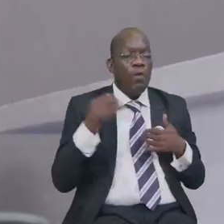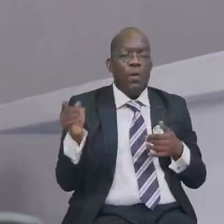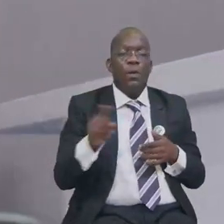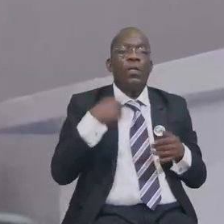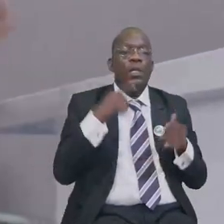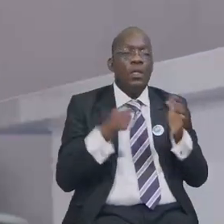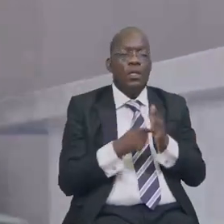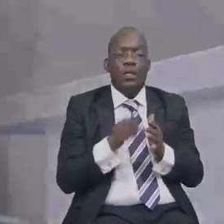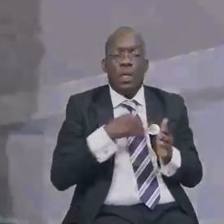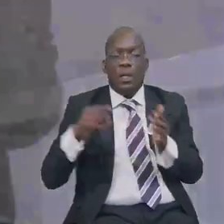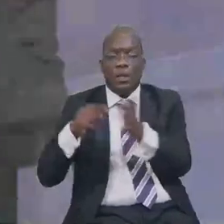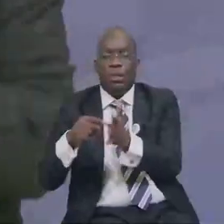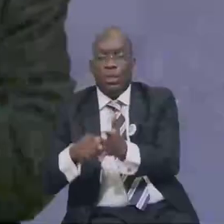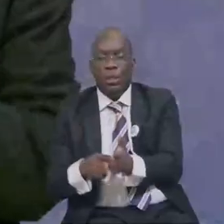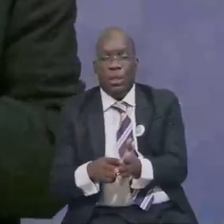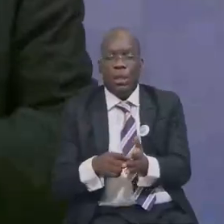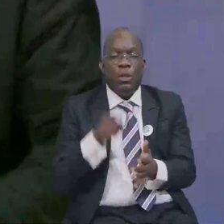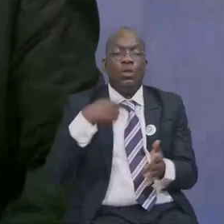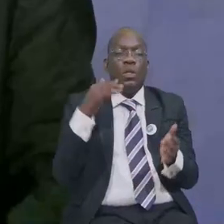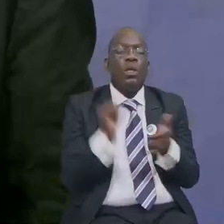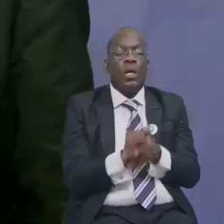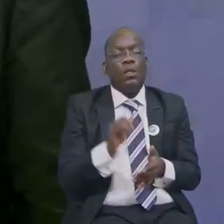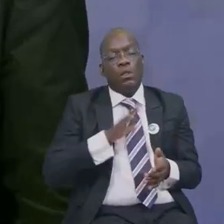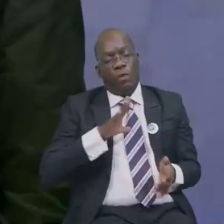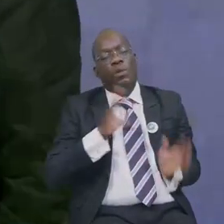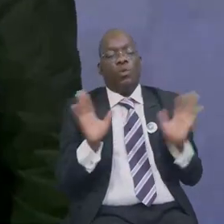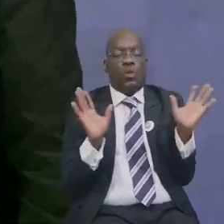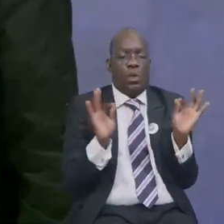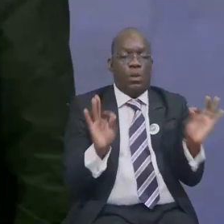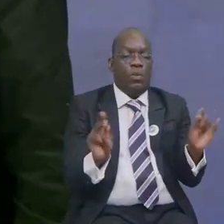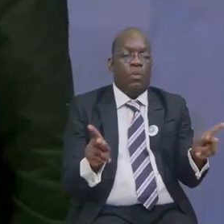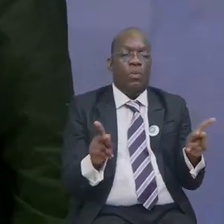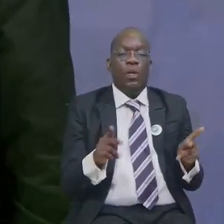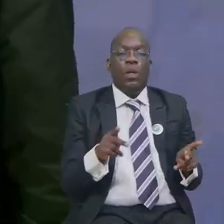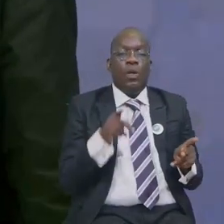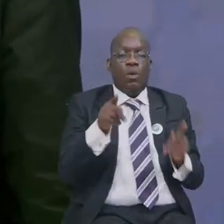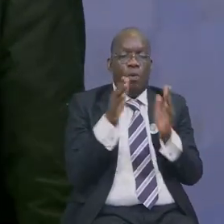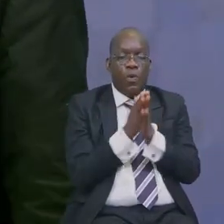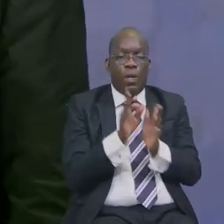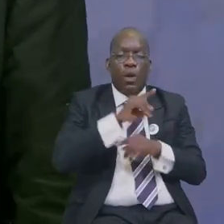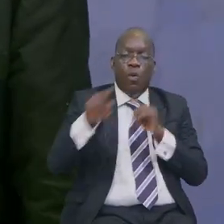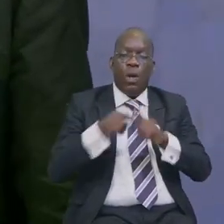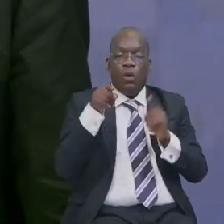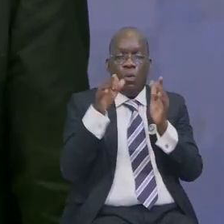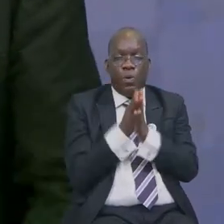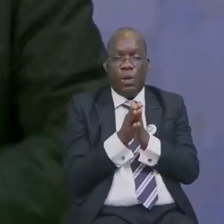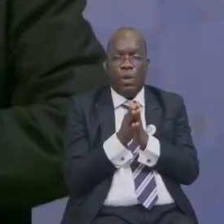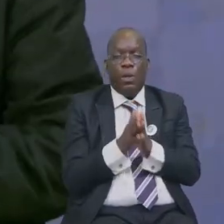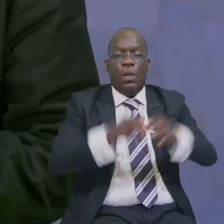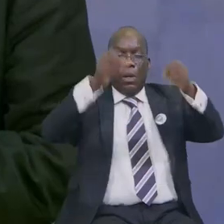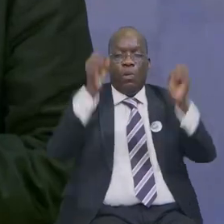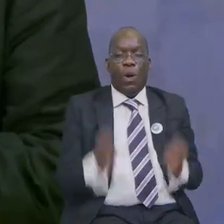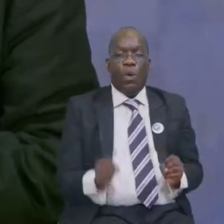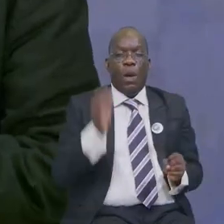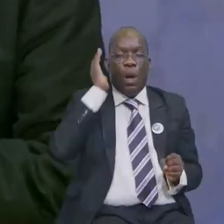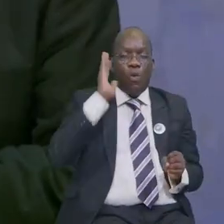défi. Et tu dis, d'accord, c'est bon. Et tu pries. Quand tu pries, la puissance va